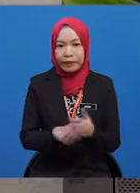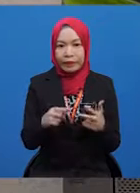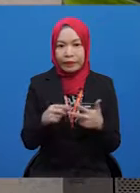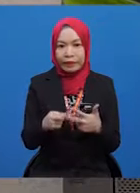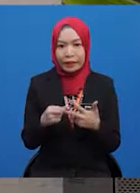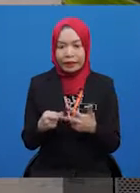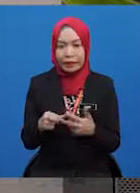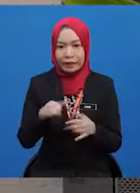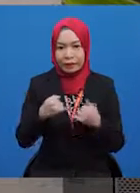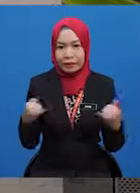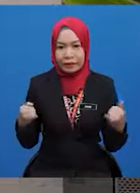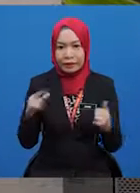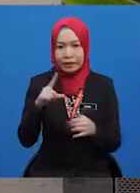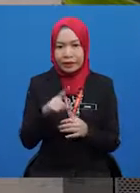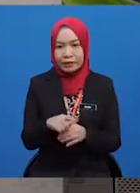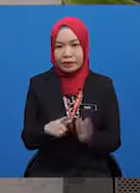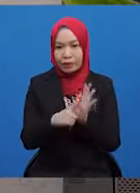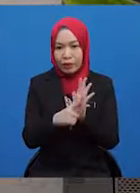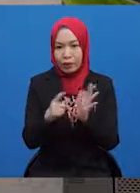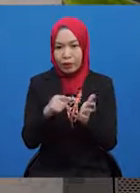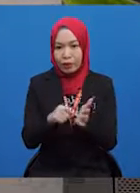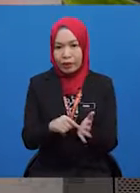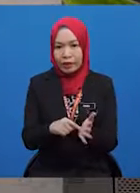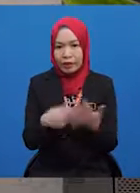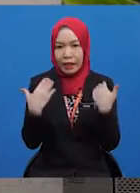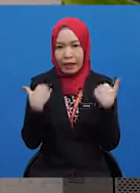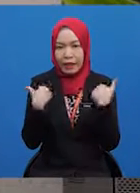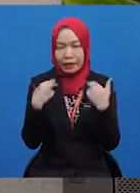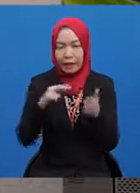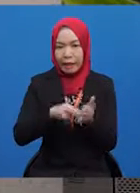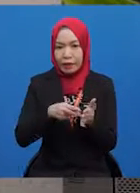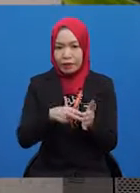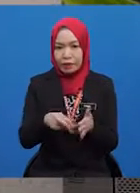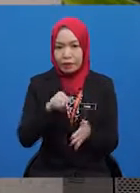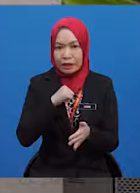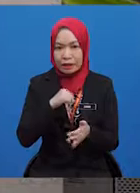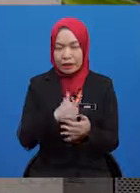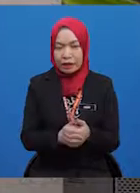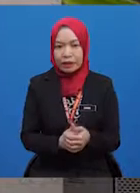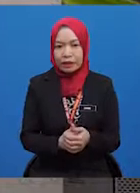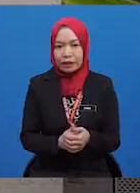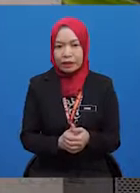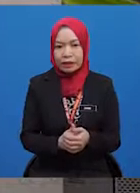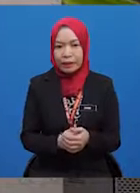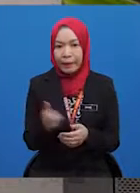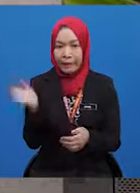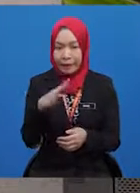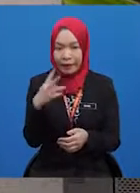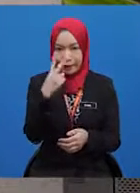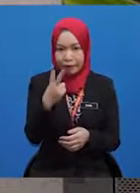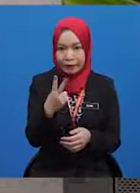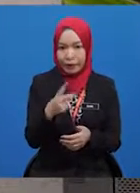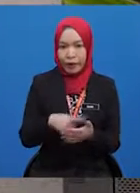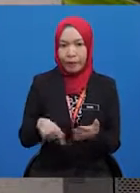Ketiga-tiga jenis logo ini mempunyai maksud yang berbeza. Mari kita lihat apakah